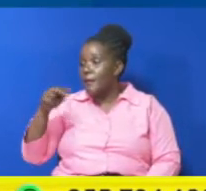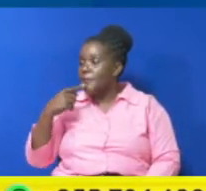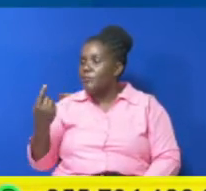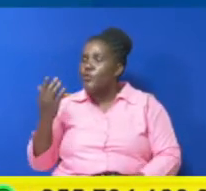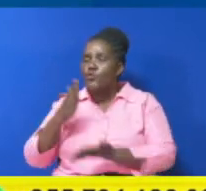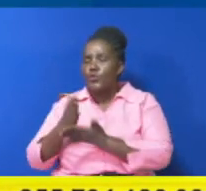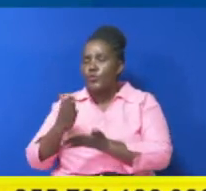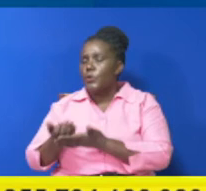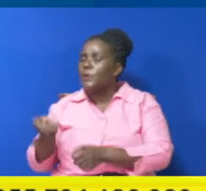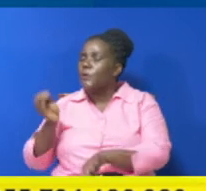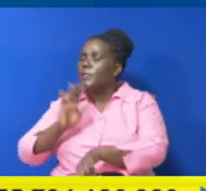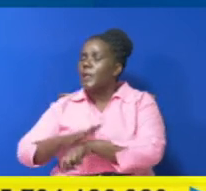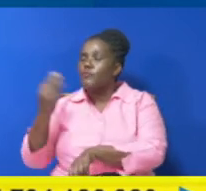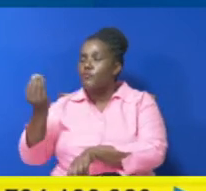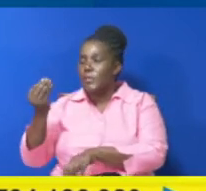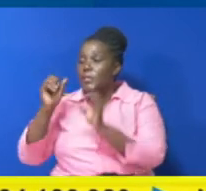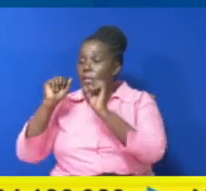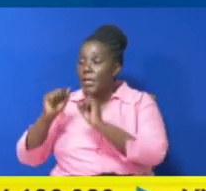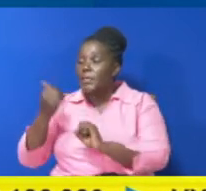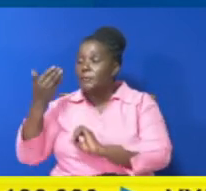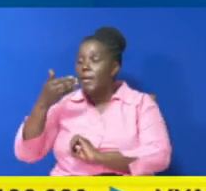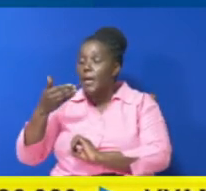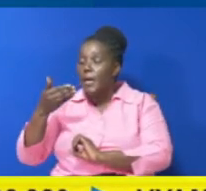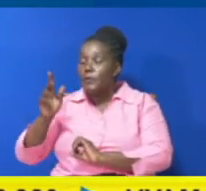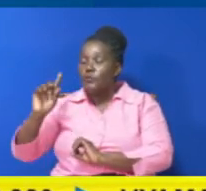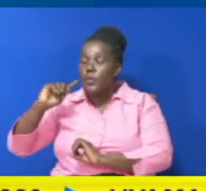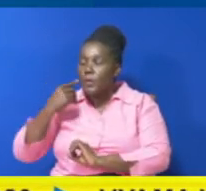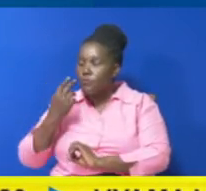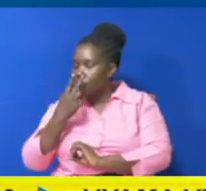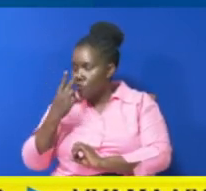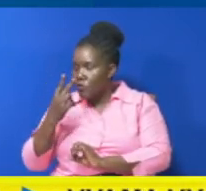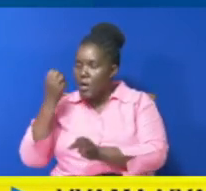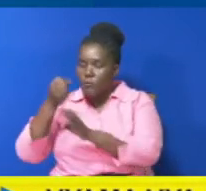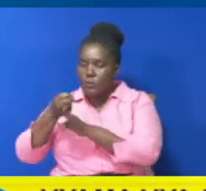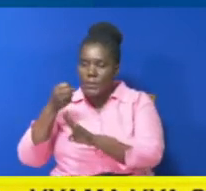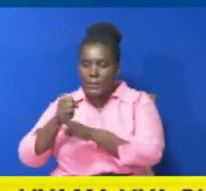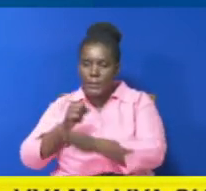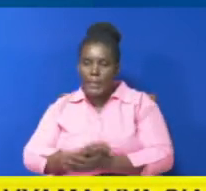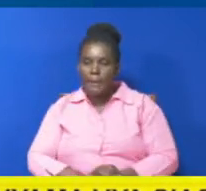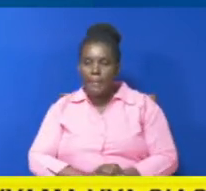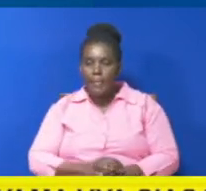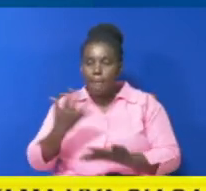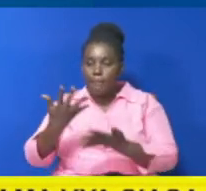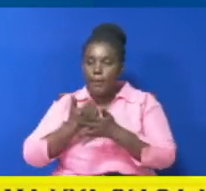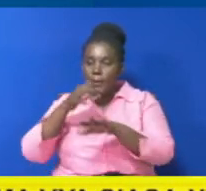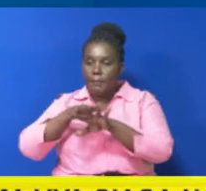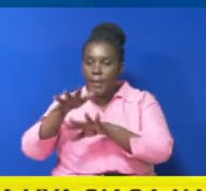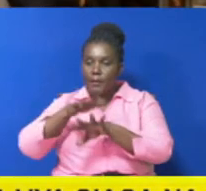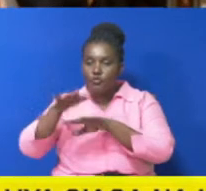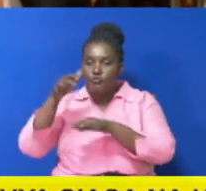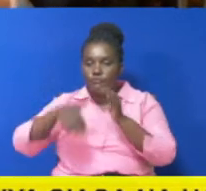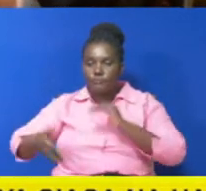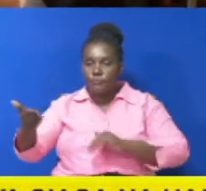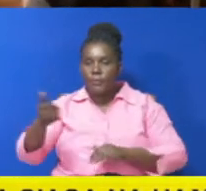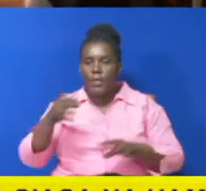changamoto inayopaswa kuwekewa mkazo. Mwandishi wetu Sichela Kongola ndiye mwenye undani wa taarifa hiyo. Kongamano la